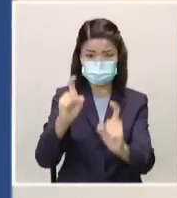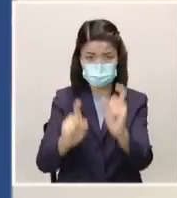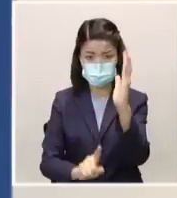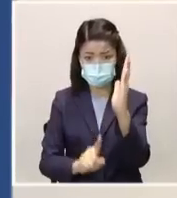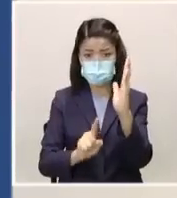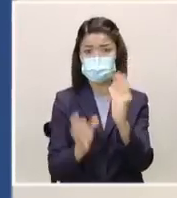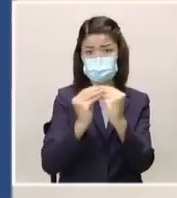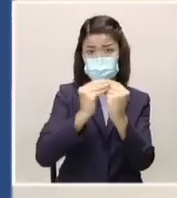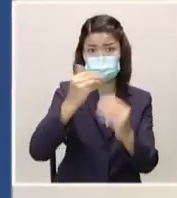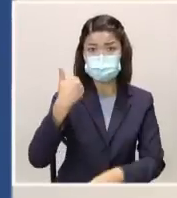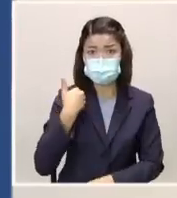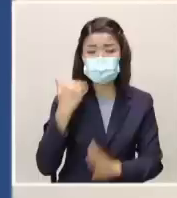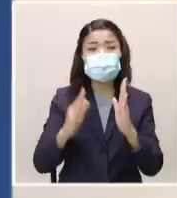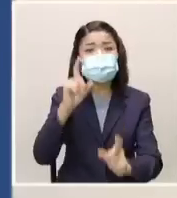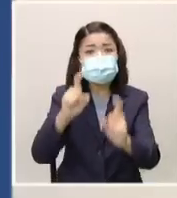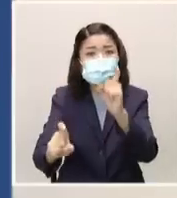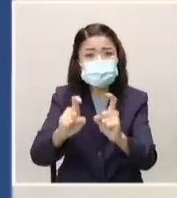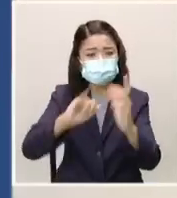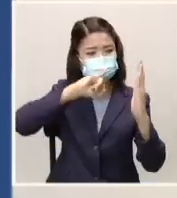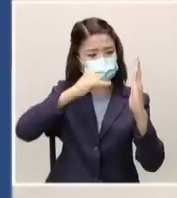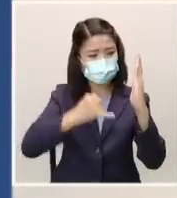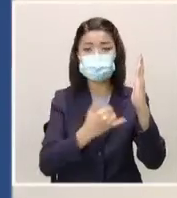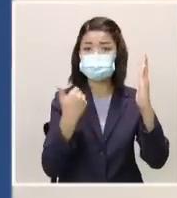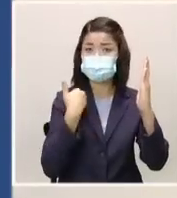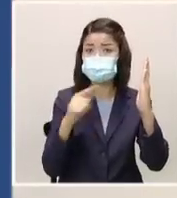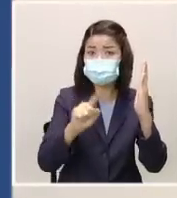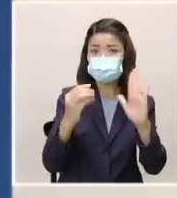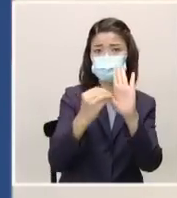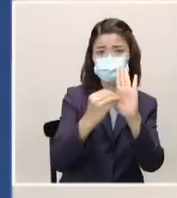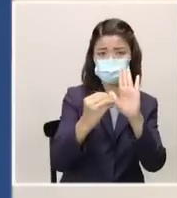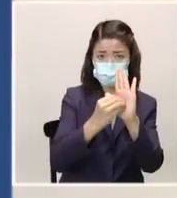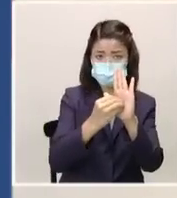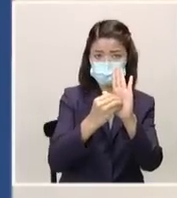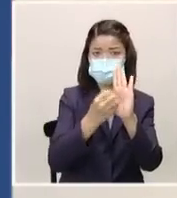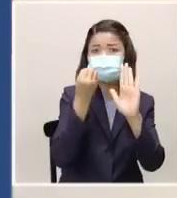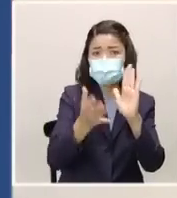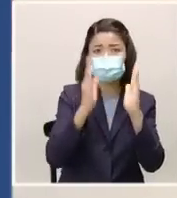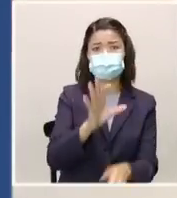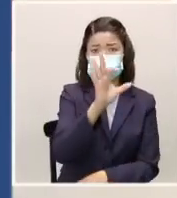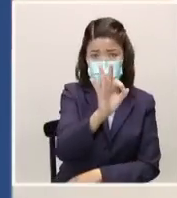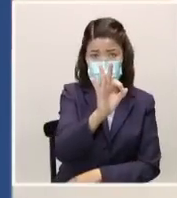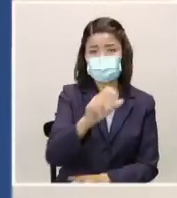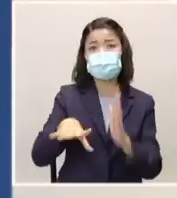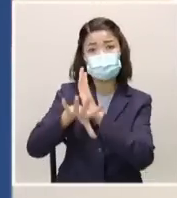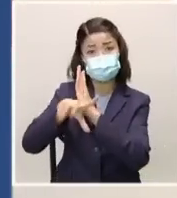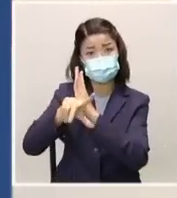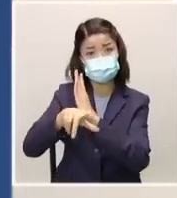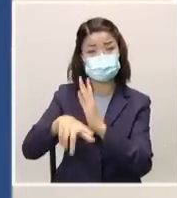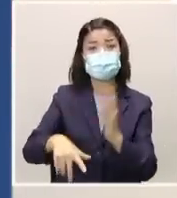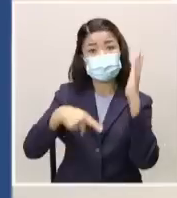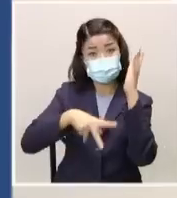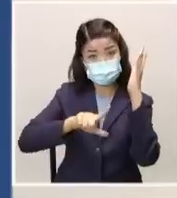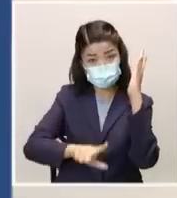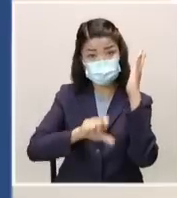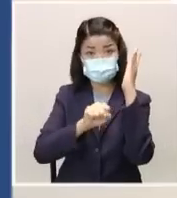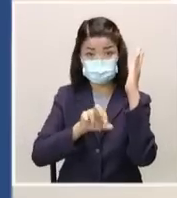ยู่นั่นเองนะซึ่งผู้เสียชีวิตนั้นกระจายอยู่ในหลายจังหวัดนะครับไม่ว่าจะเป็นกรุงเทพมหานครมากสุด9รายชลบุรีพัทลุงสุ